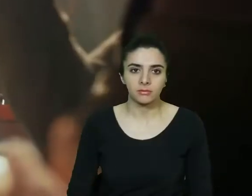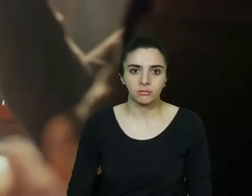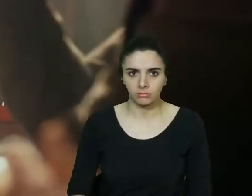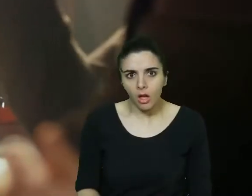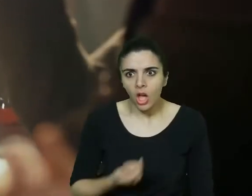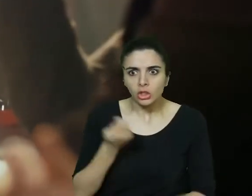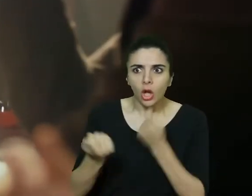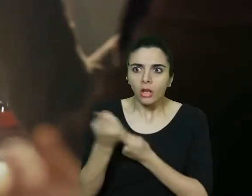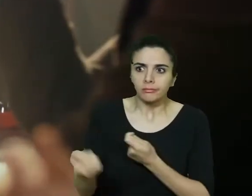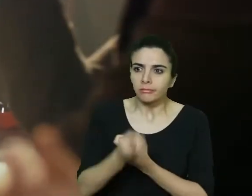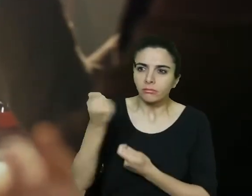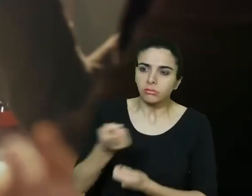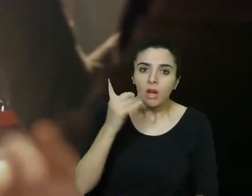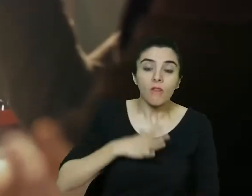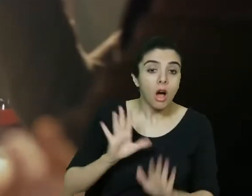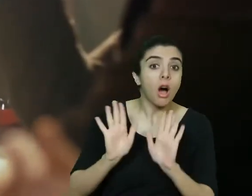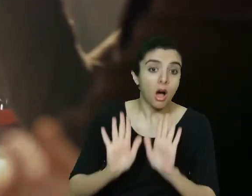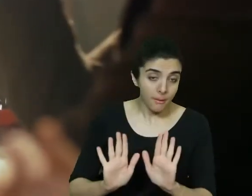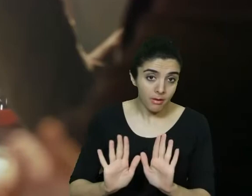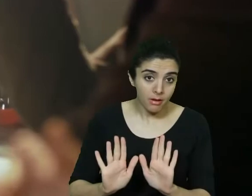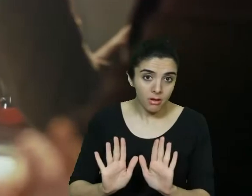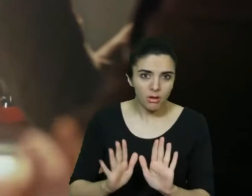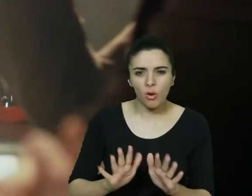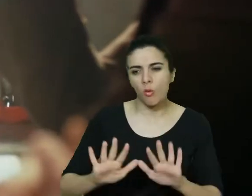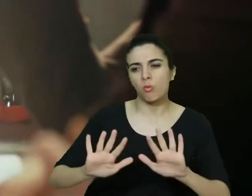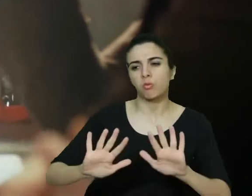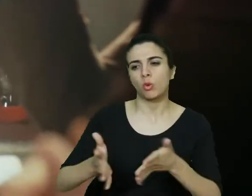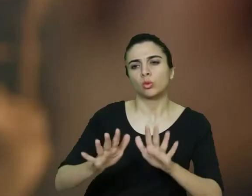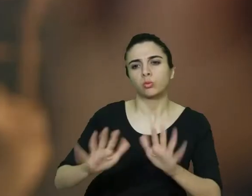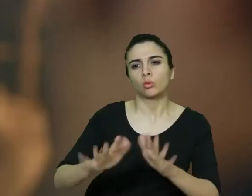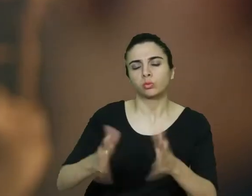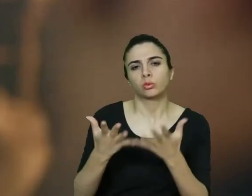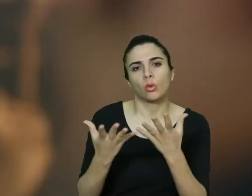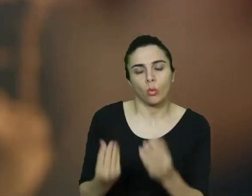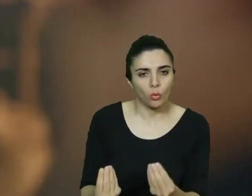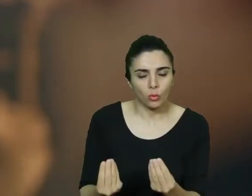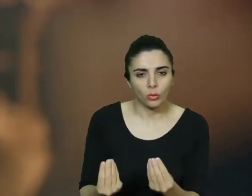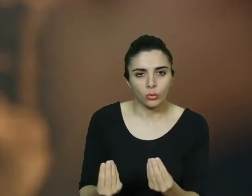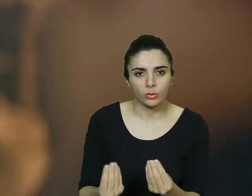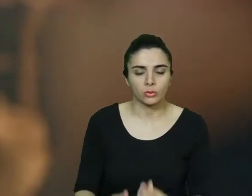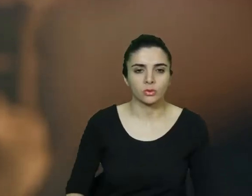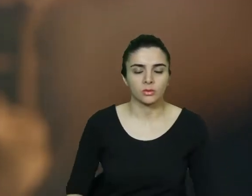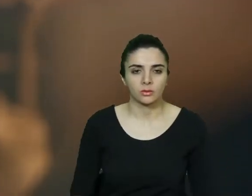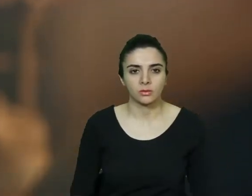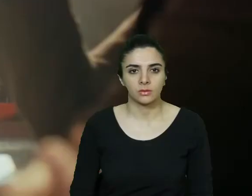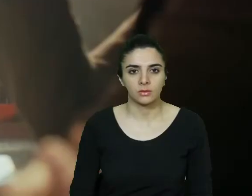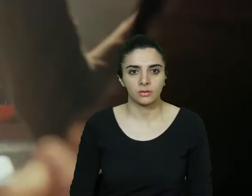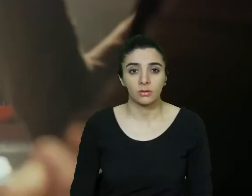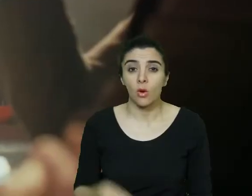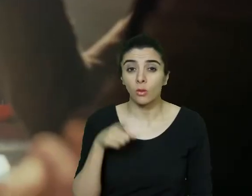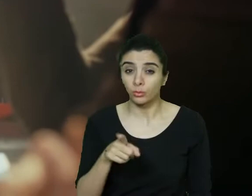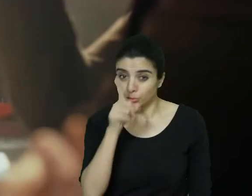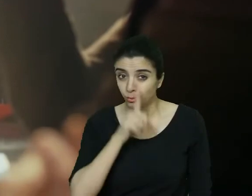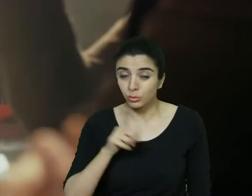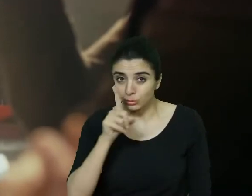Çark dönüyor. Ama bozuk mal üretiyor. Masanın başındaki herkes hak verdi Nuriye. Bu